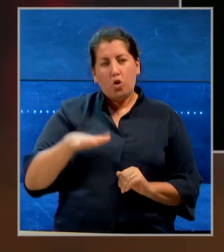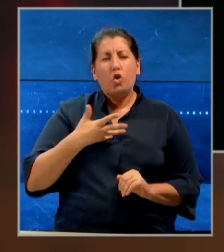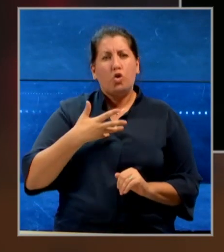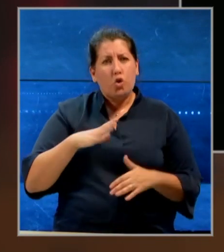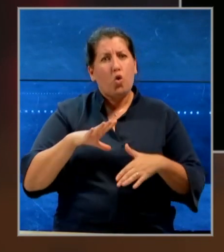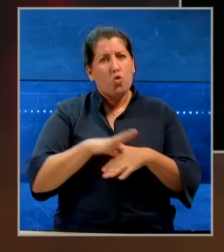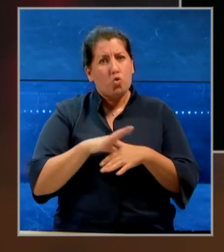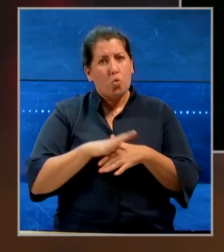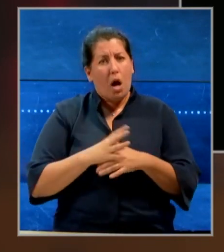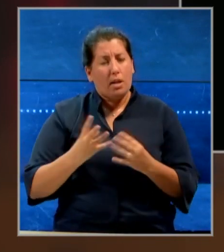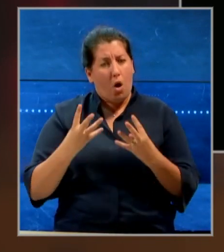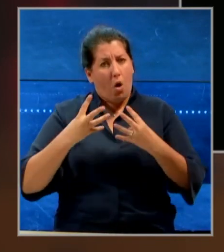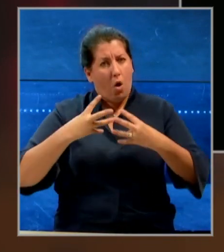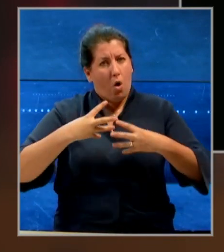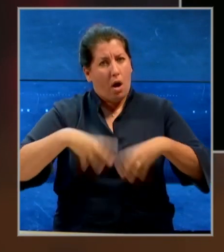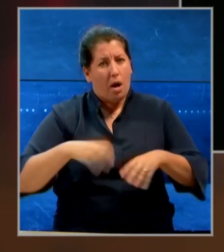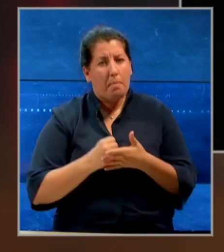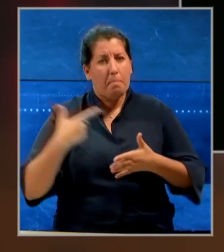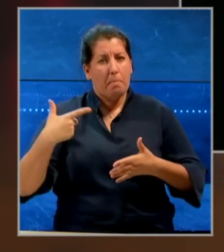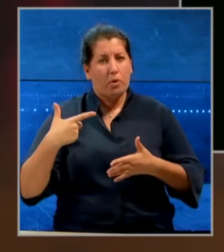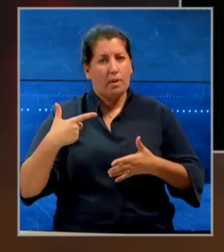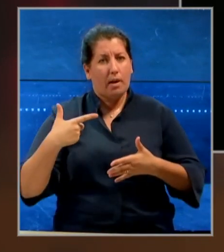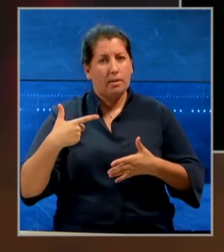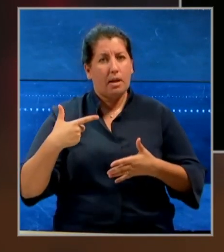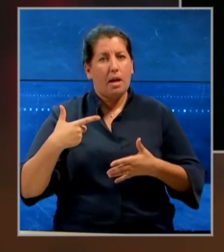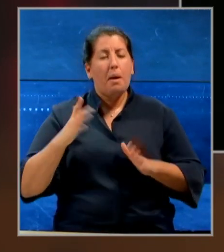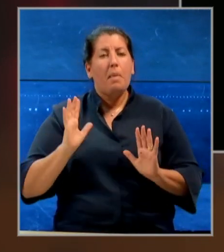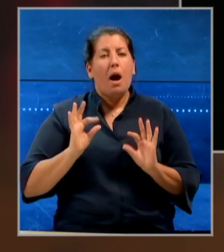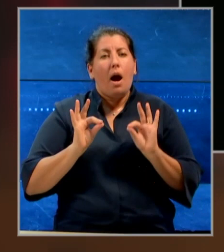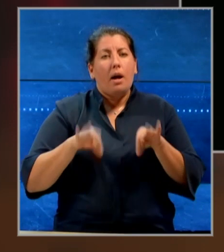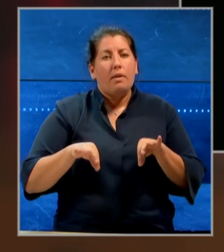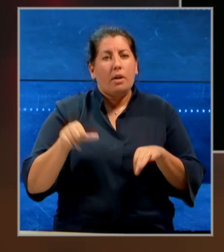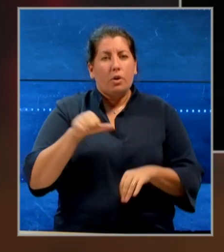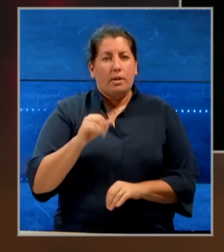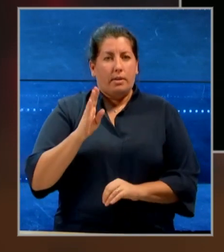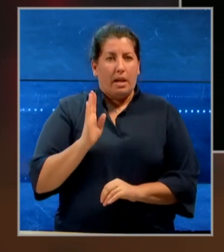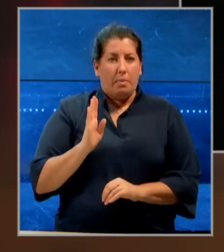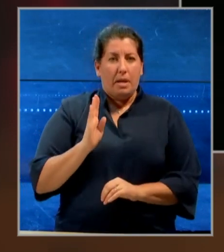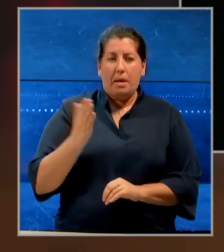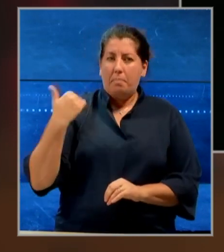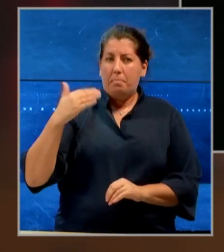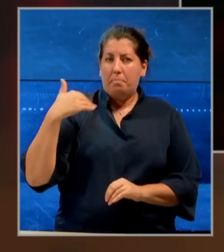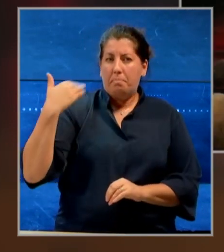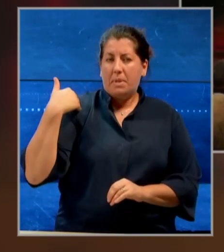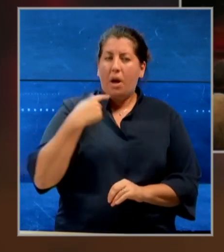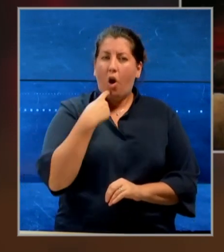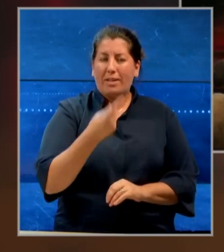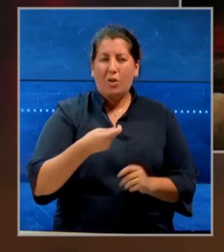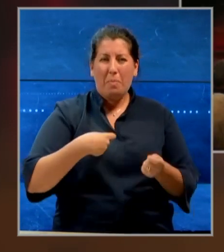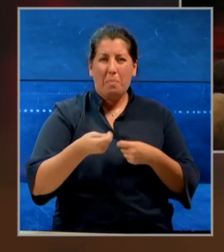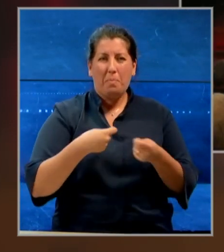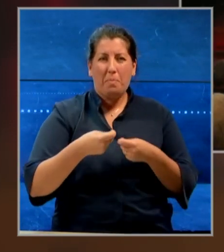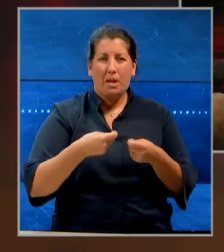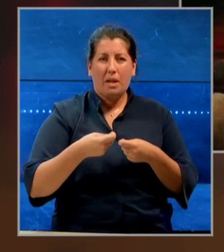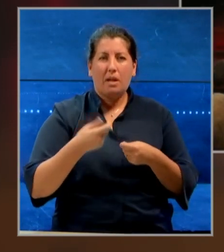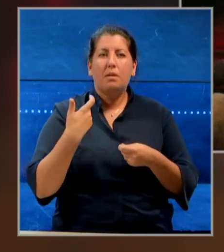più importanti, però è arrivata una Serie B drogata, Antonio, prima parlavamo, no, nei mercati, perché oramai anche in Serie B sono